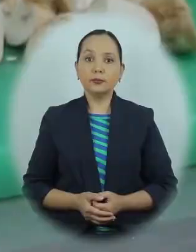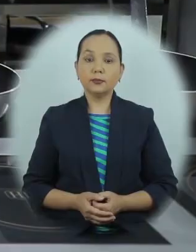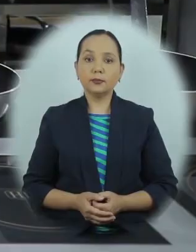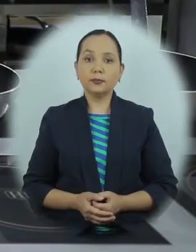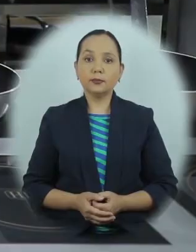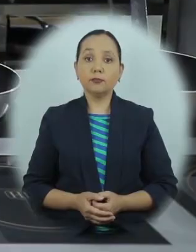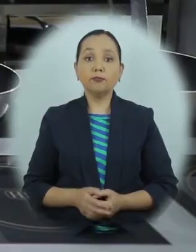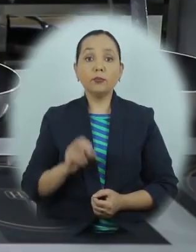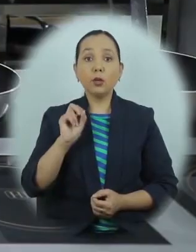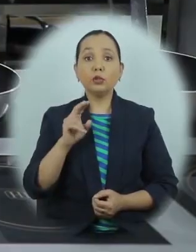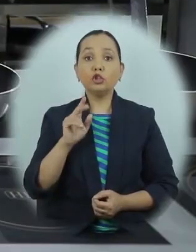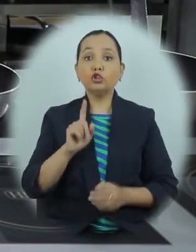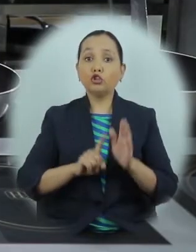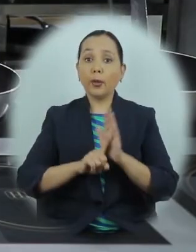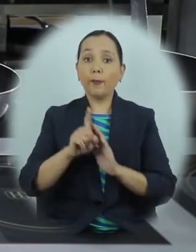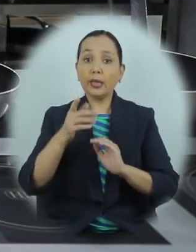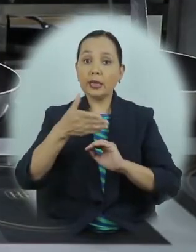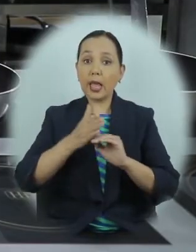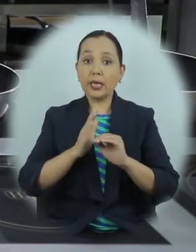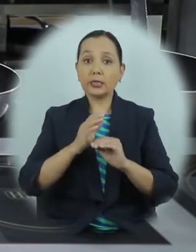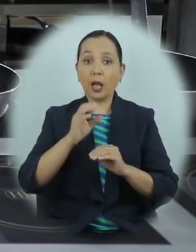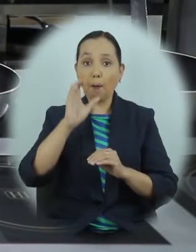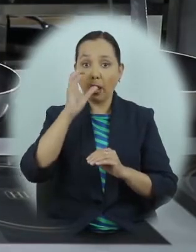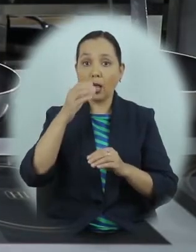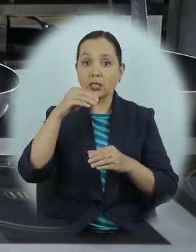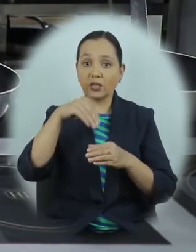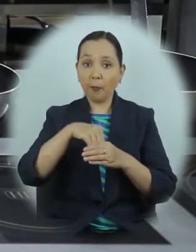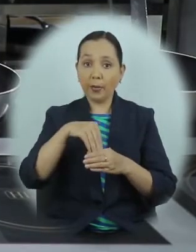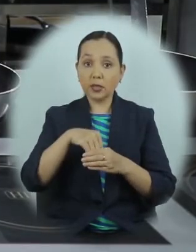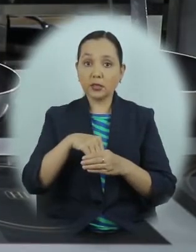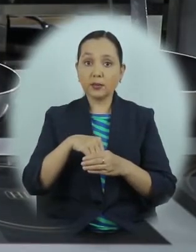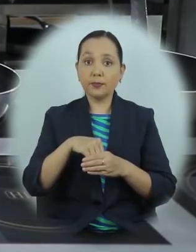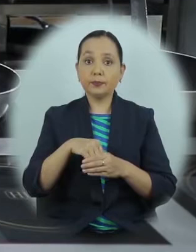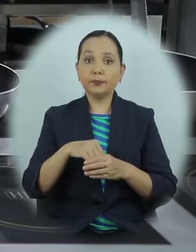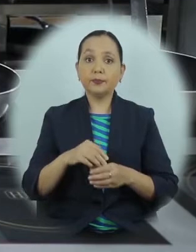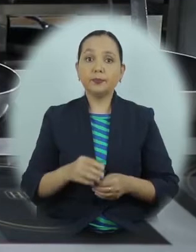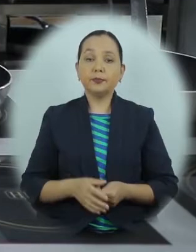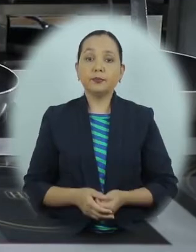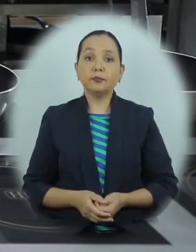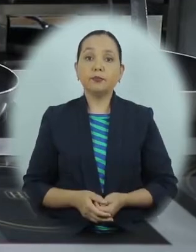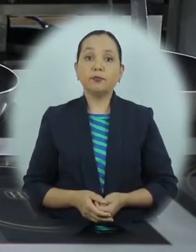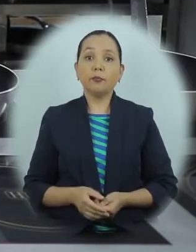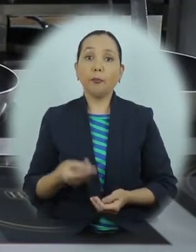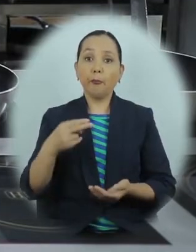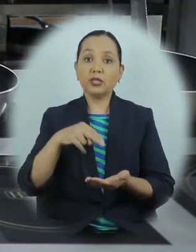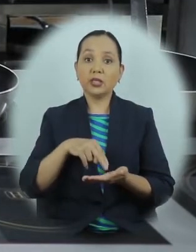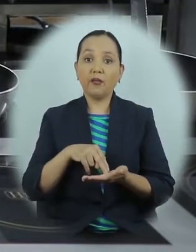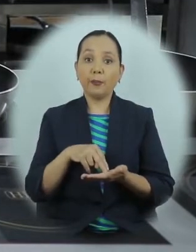прежде чем приступить нарезки болгарского перца поставим